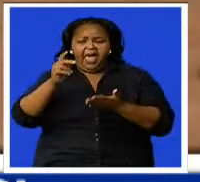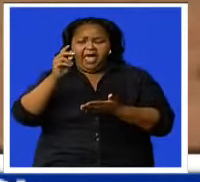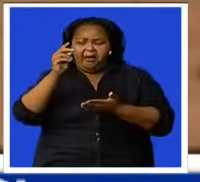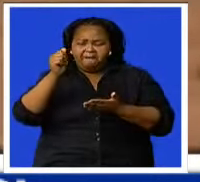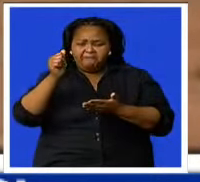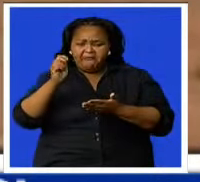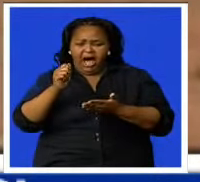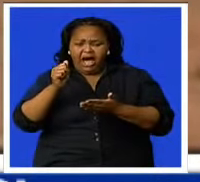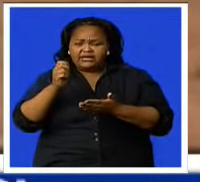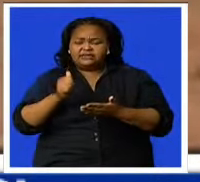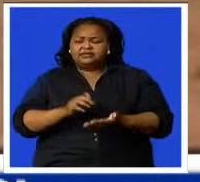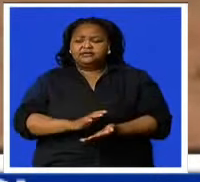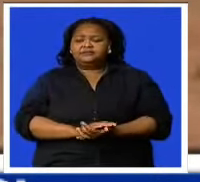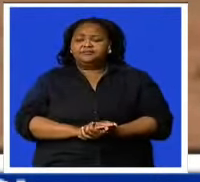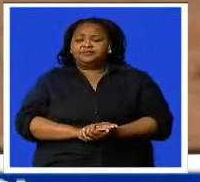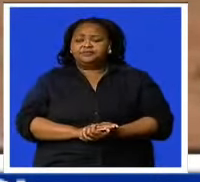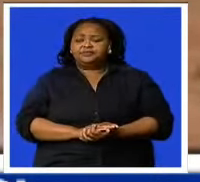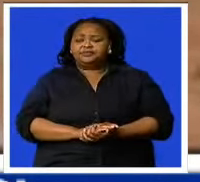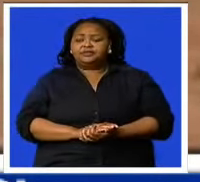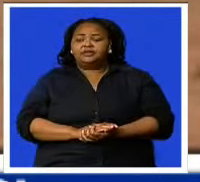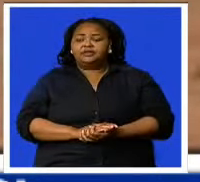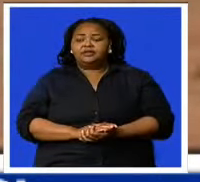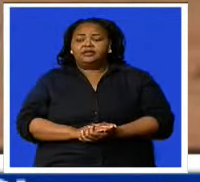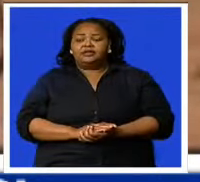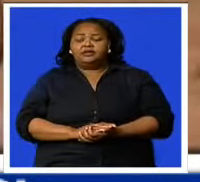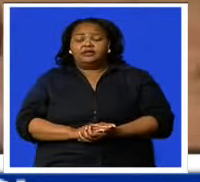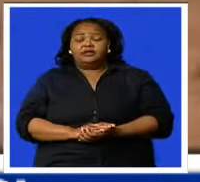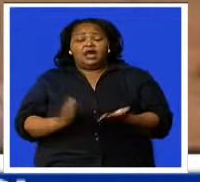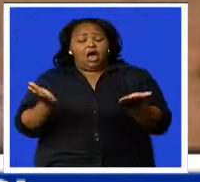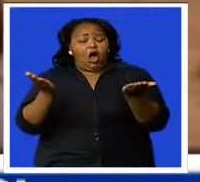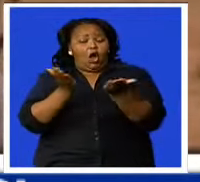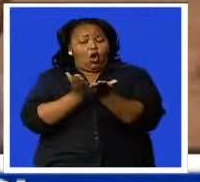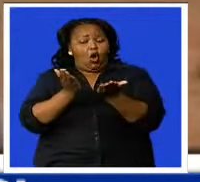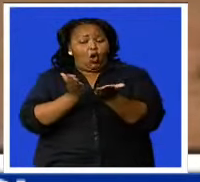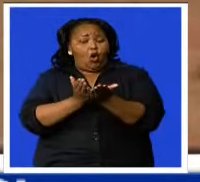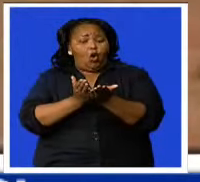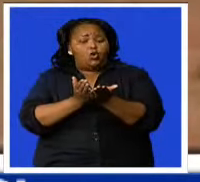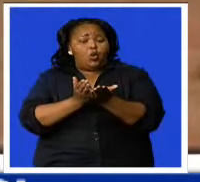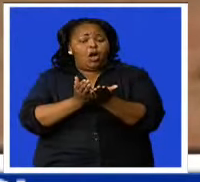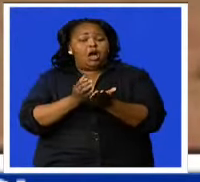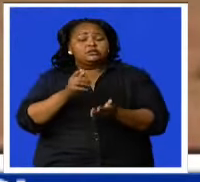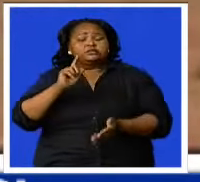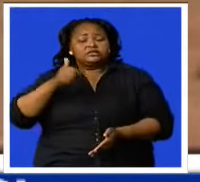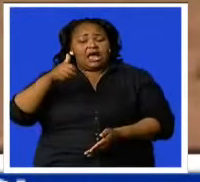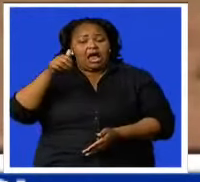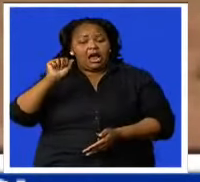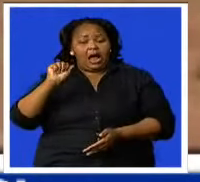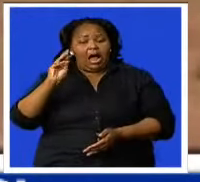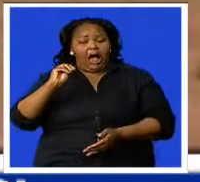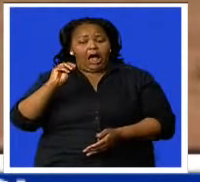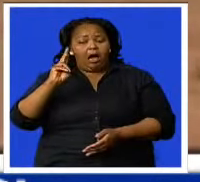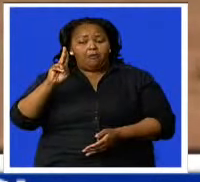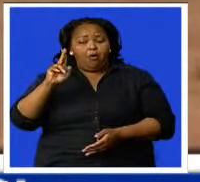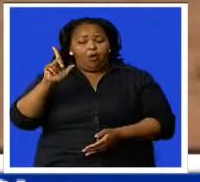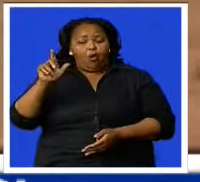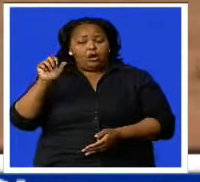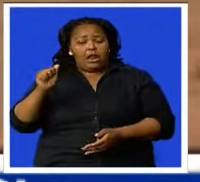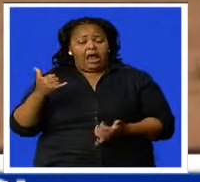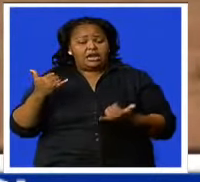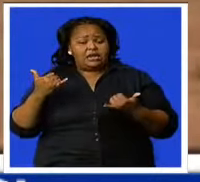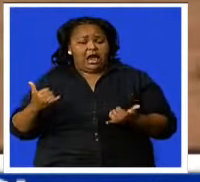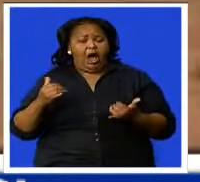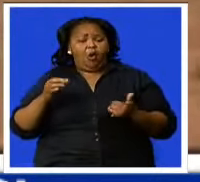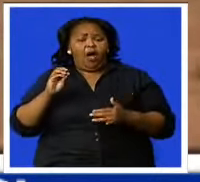Kunala ngangasibona isikole esifane sasegamula. Umphakathi lo semahlathini kangapha sibe nesikola lesihle